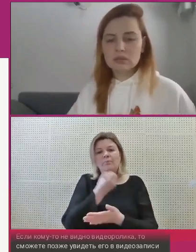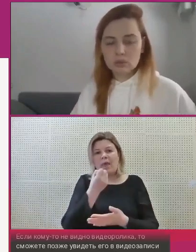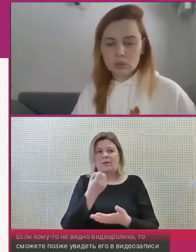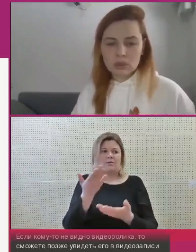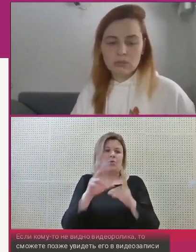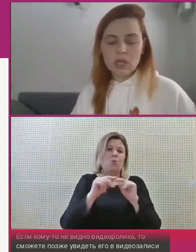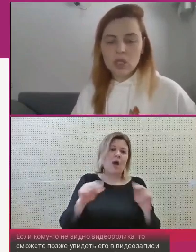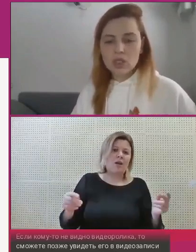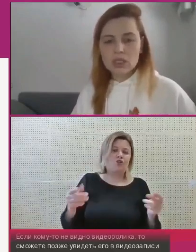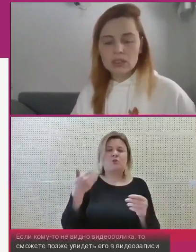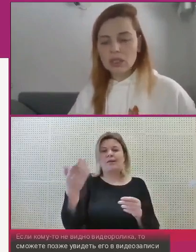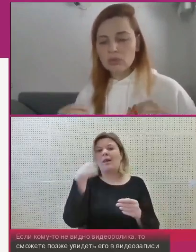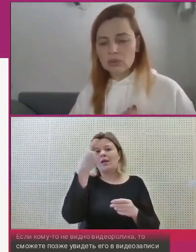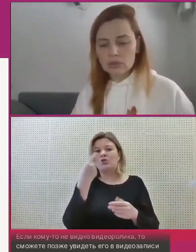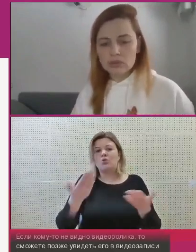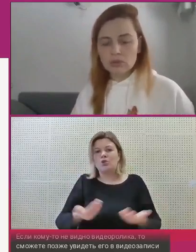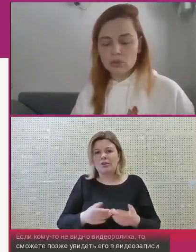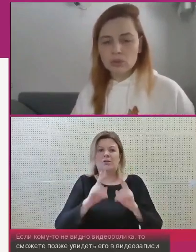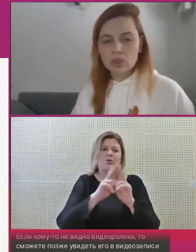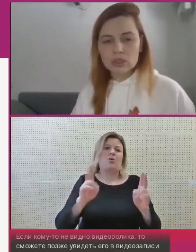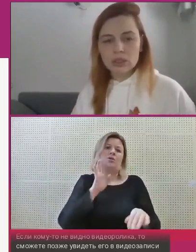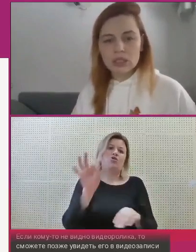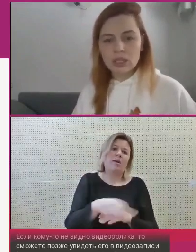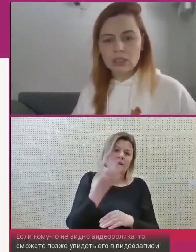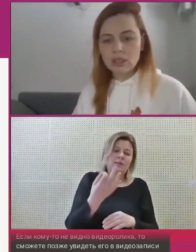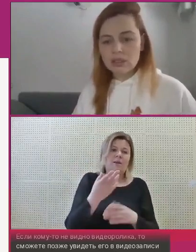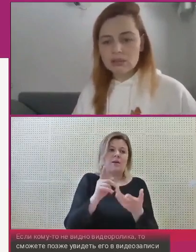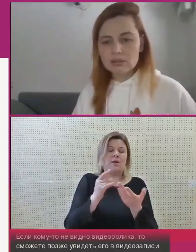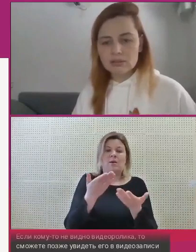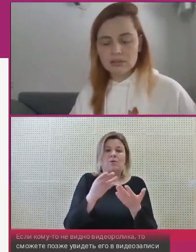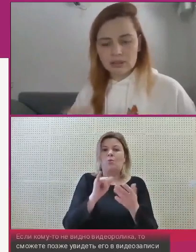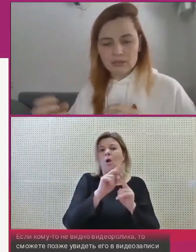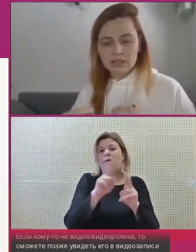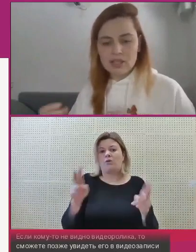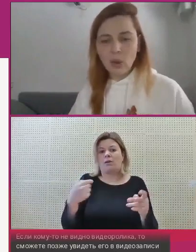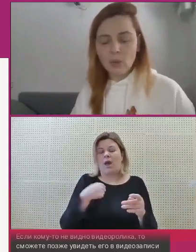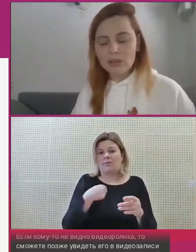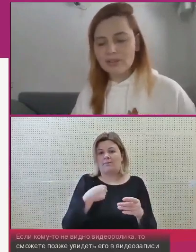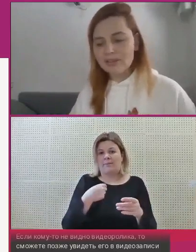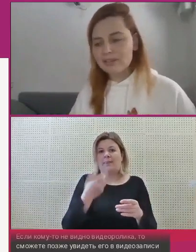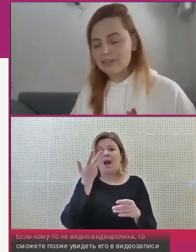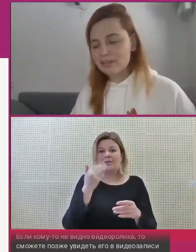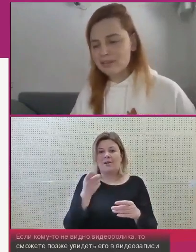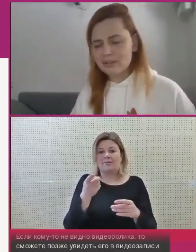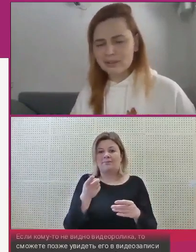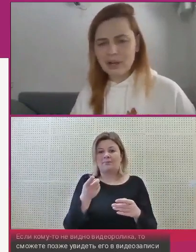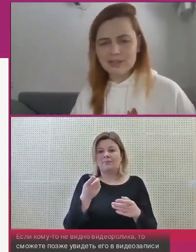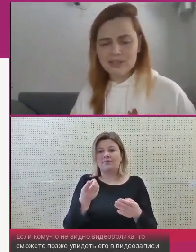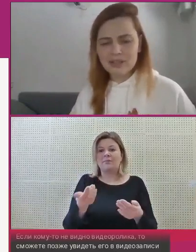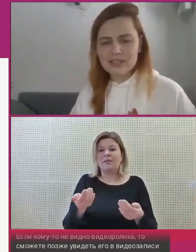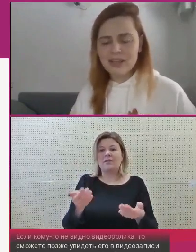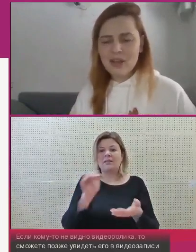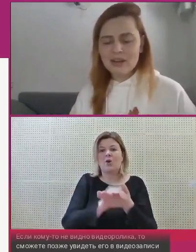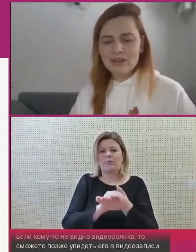жизнь. Кто-то там женился, кого-то так уж случилось, я стала, когда знакомят, как это